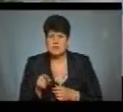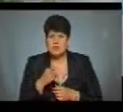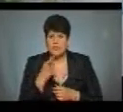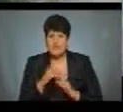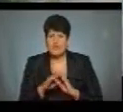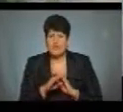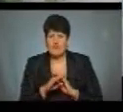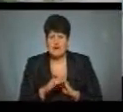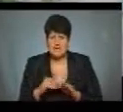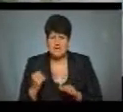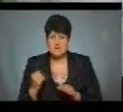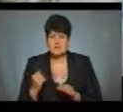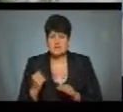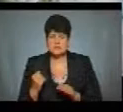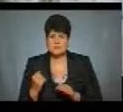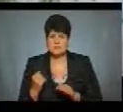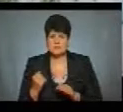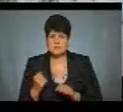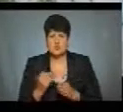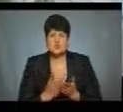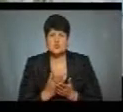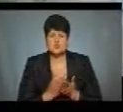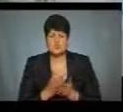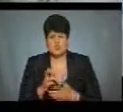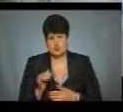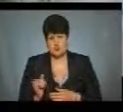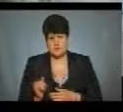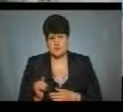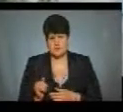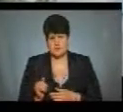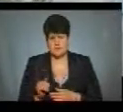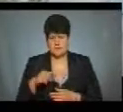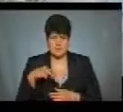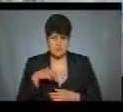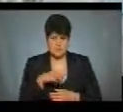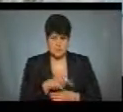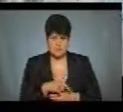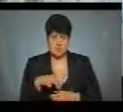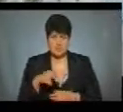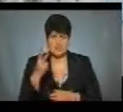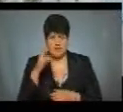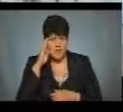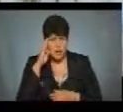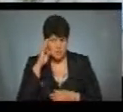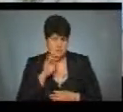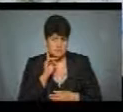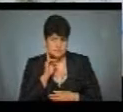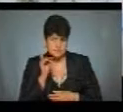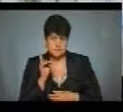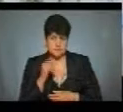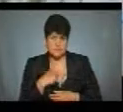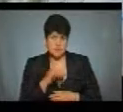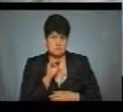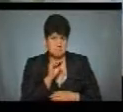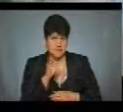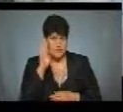виклич, кажу, ти його, якусь службу. Він, дивлюся, пішов, йшли два хлопчики. Я